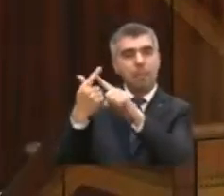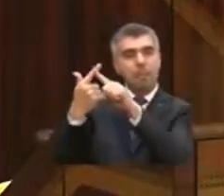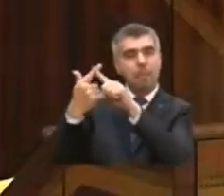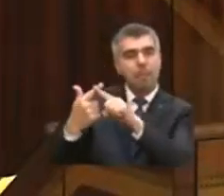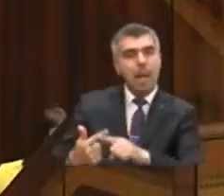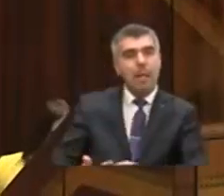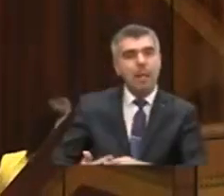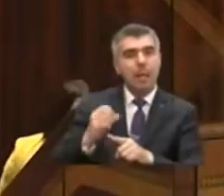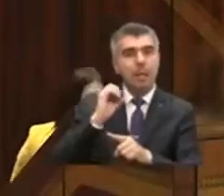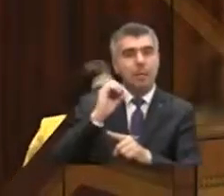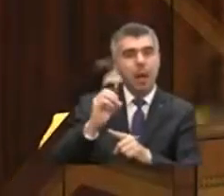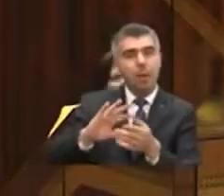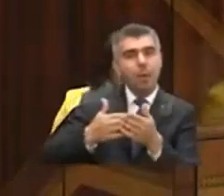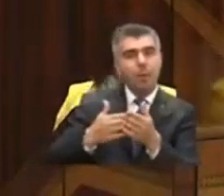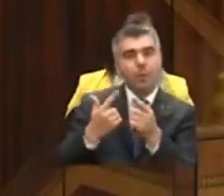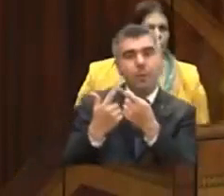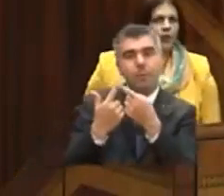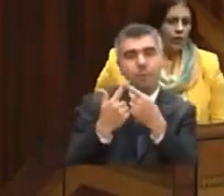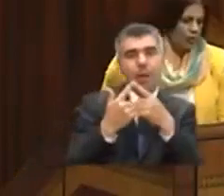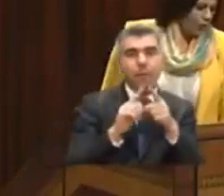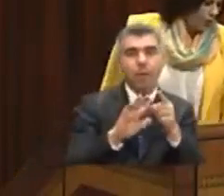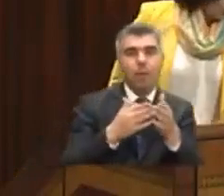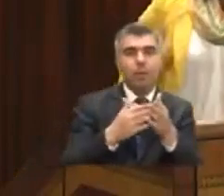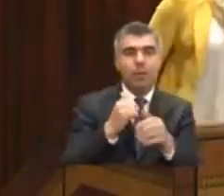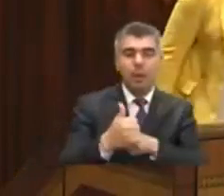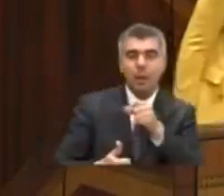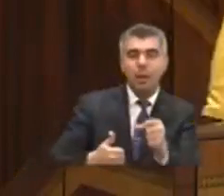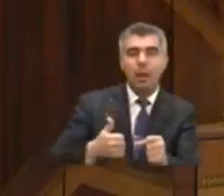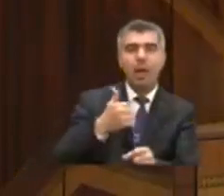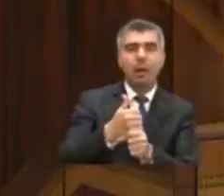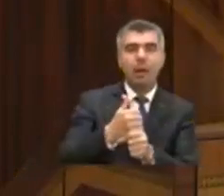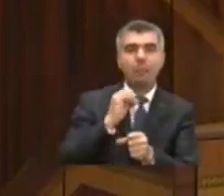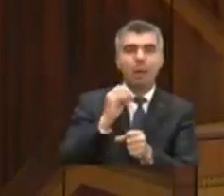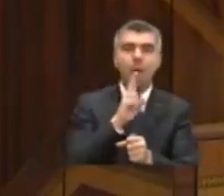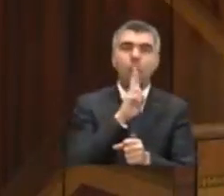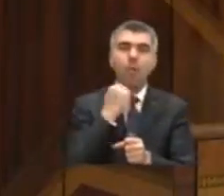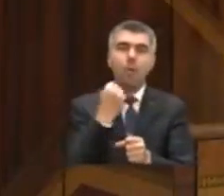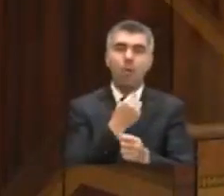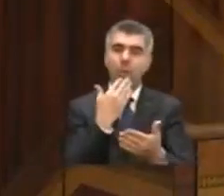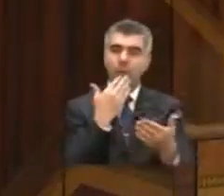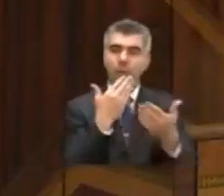باتا مع الاختلالات التي عرفتها السنة الأولى من ولايتكم الحكومية، وشكرا.